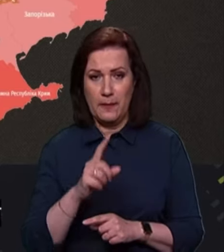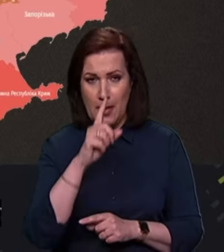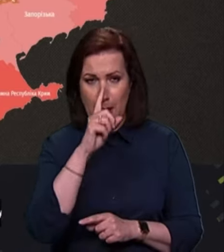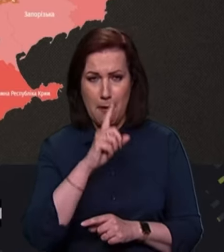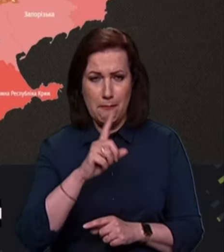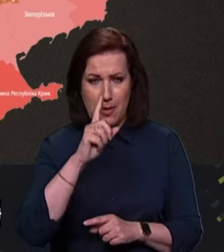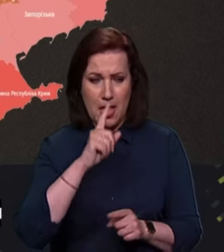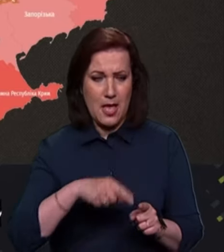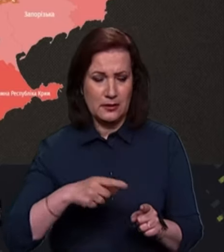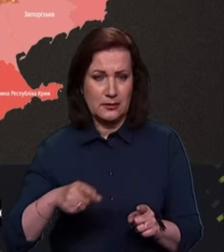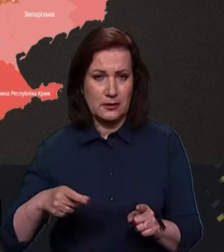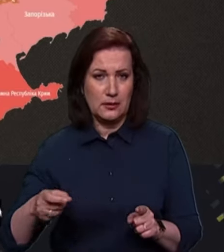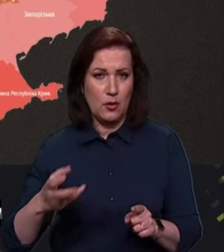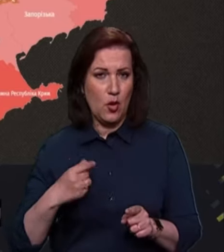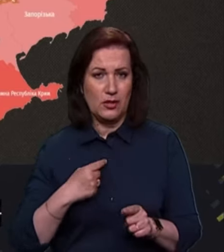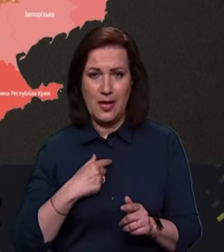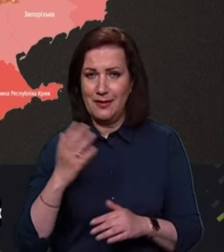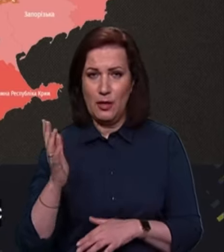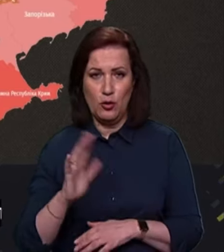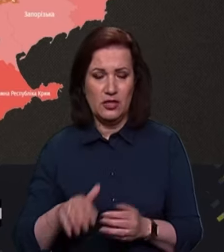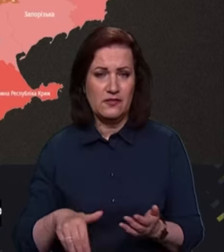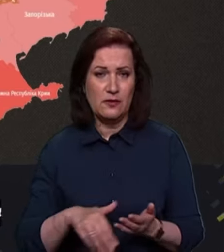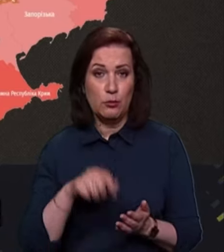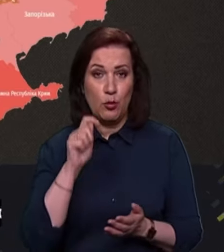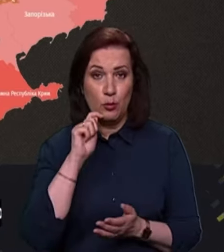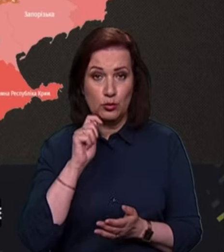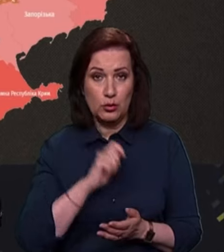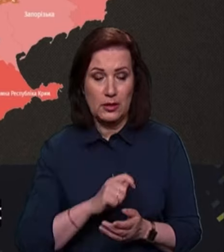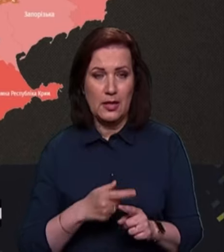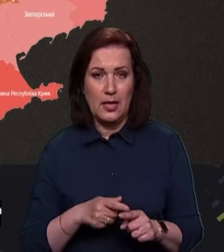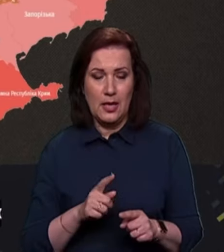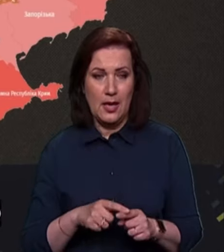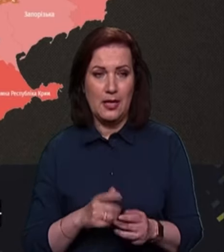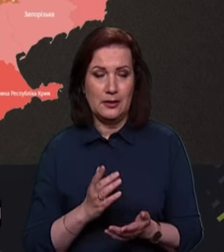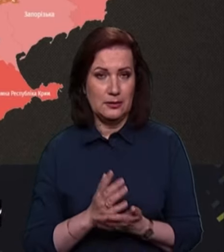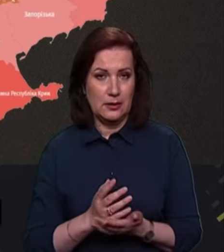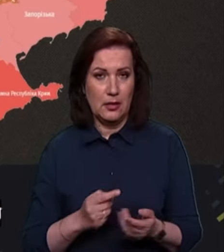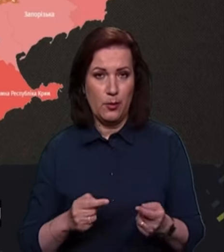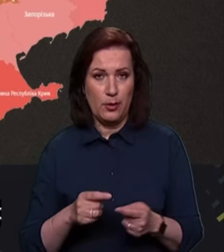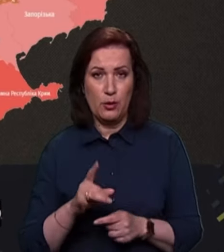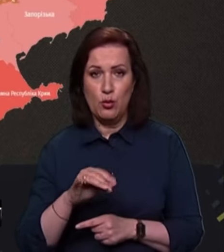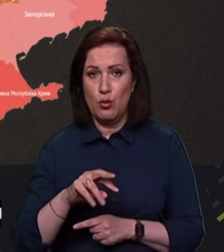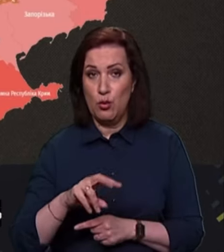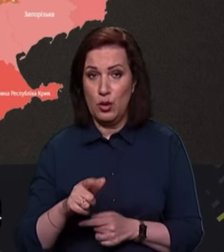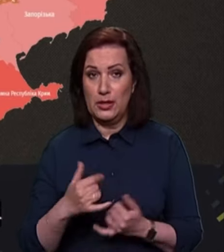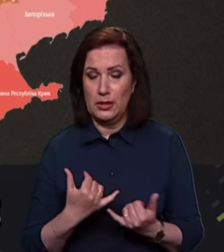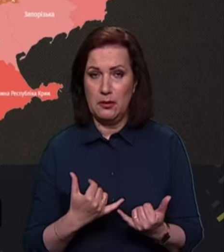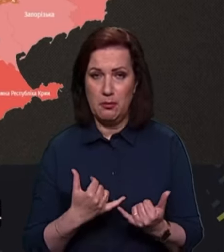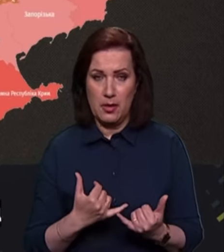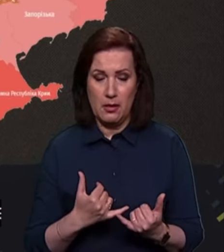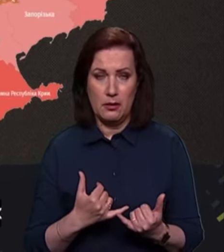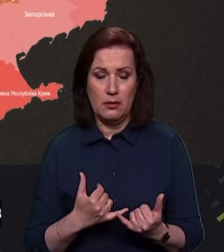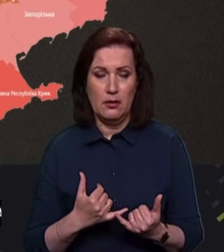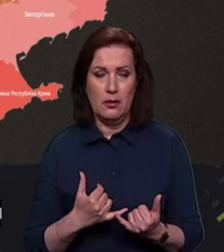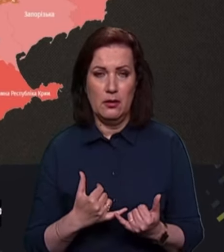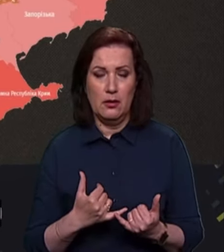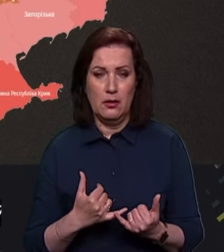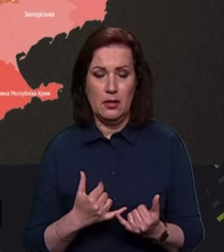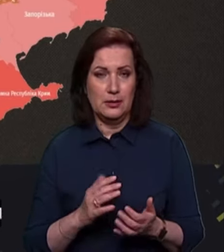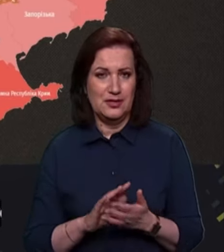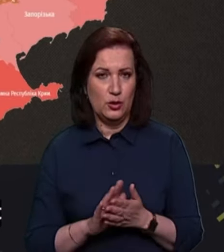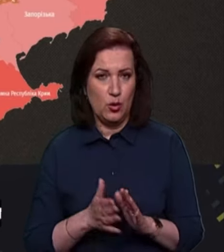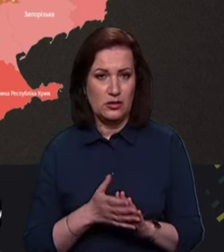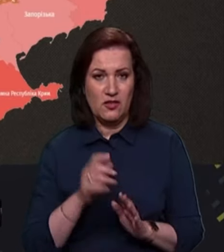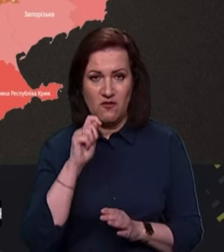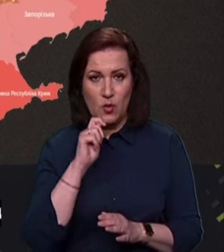и месяцы, когда не голосовалась помощь Украине, это сыграло определенную роль, и теперь